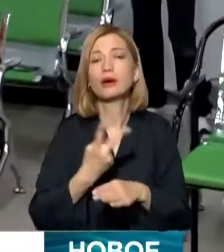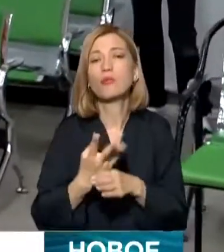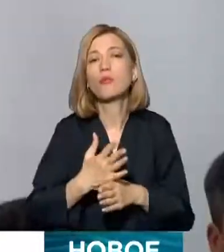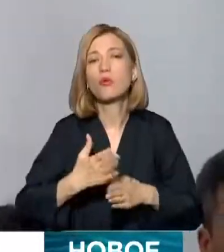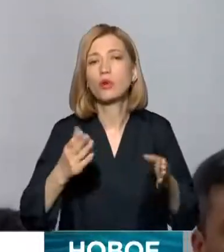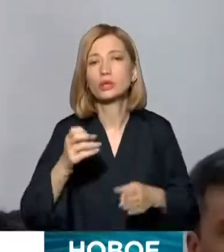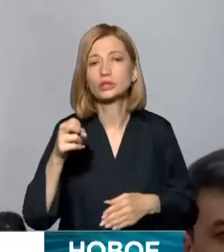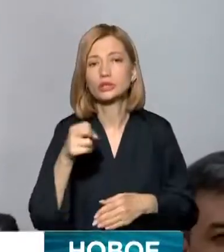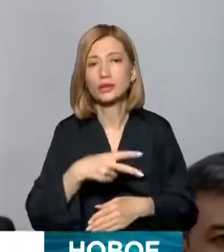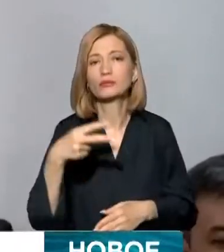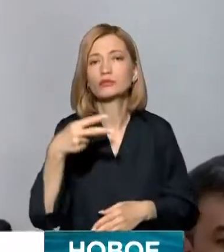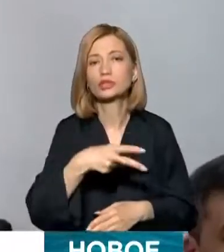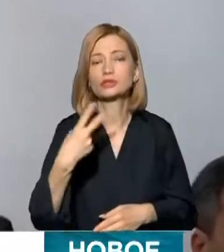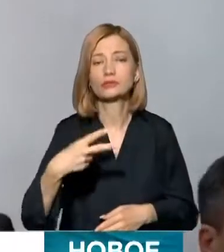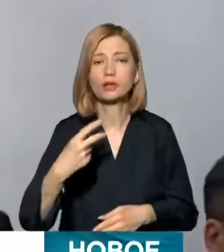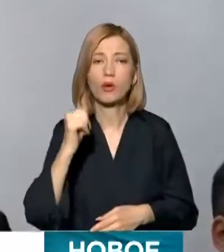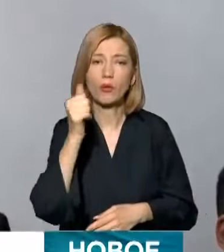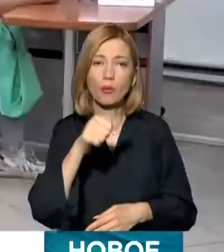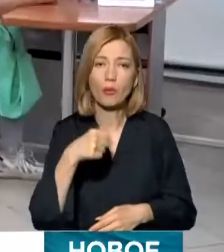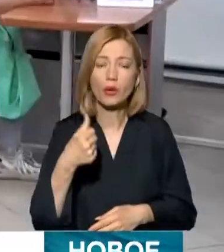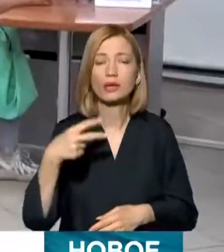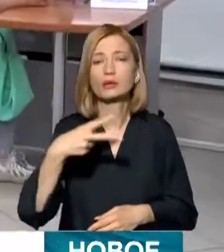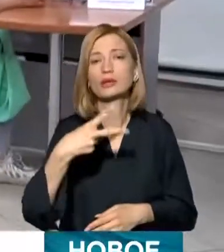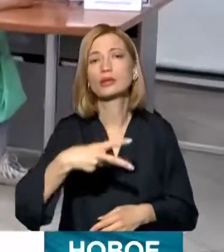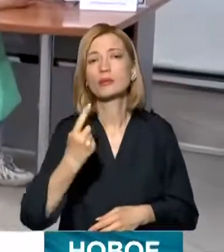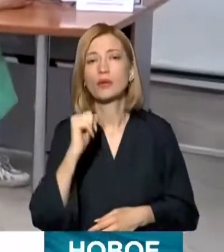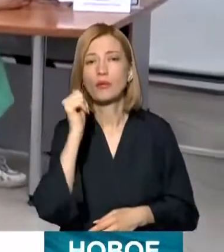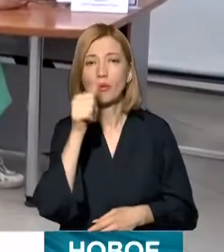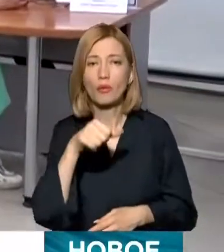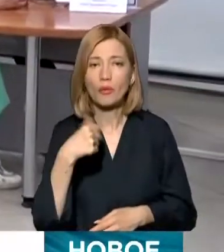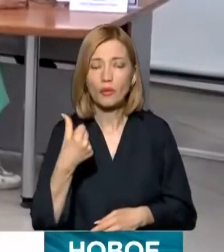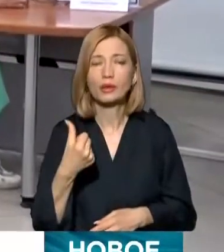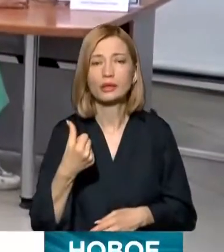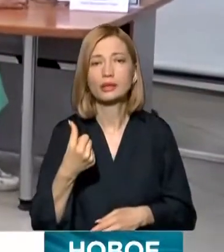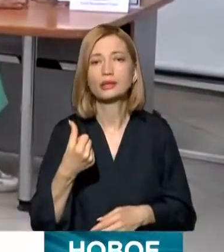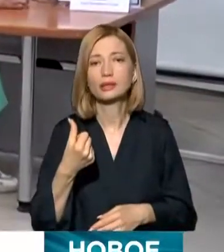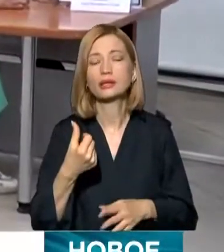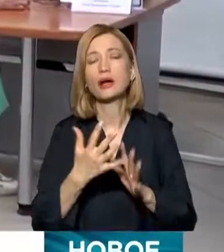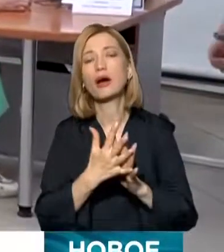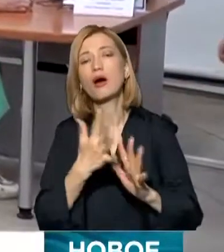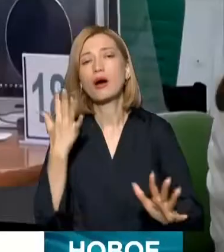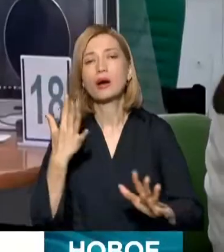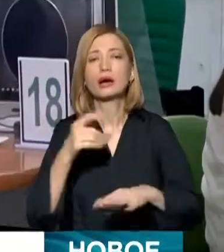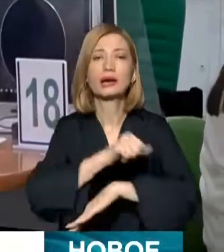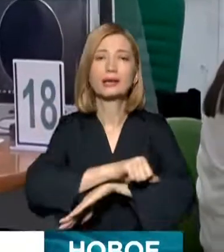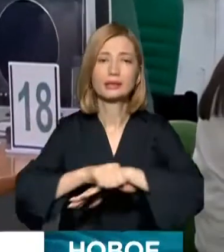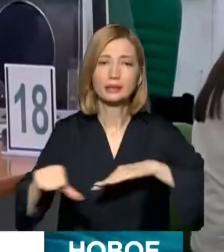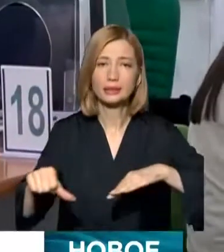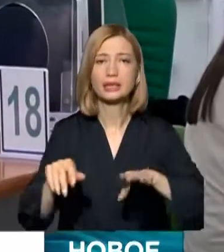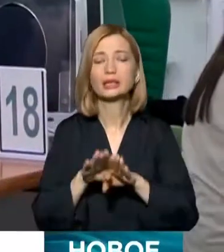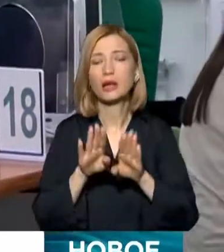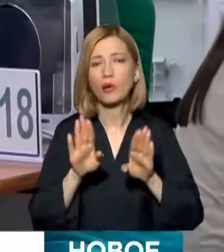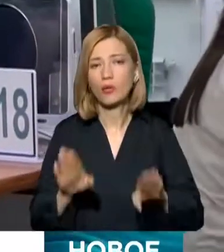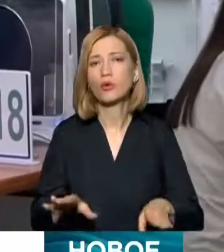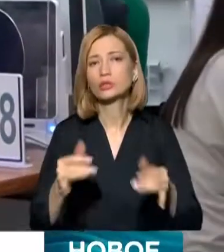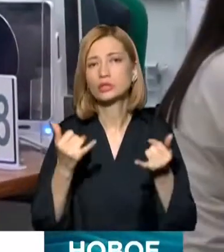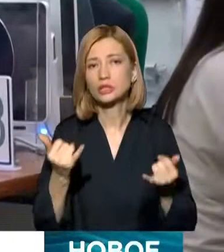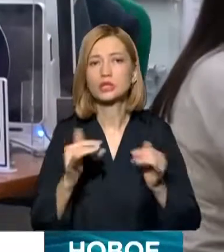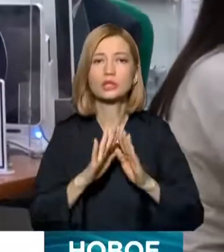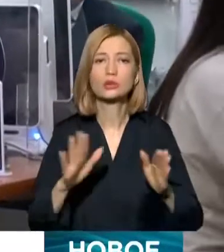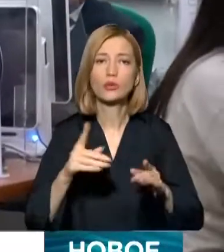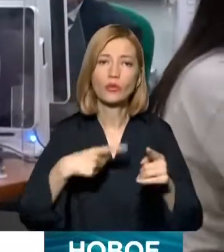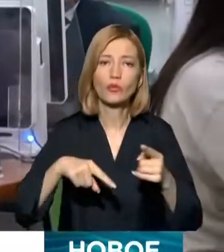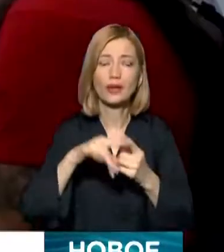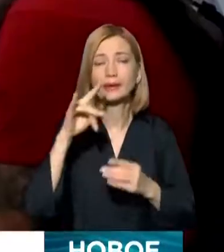чем в 2020 и в 2021 годах. Что же касается очередей на границе, то такая тенденция сейчас наблюдается не только у